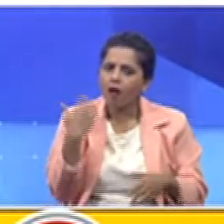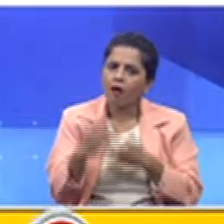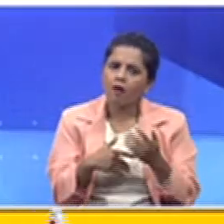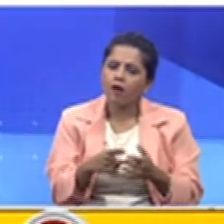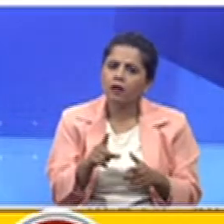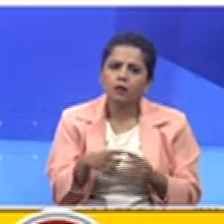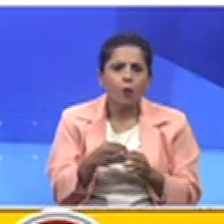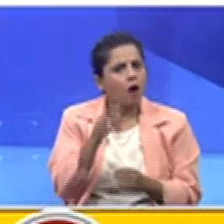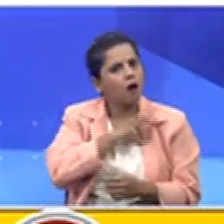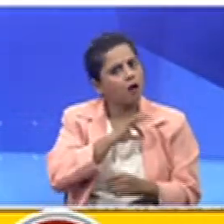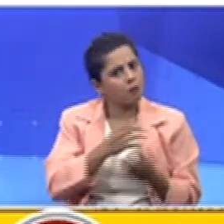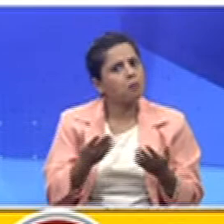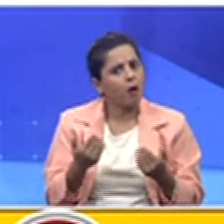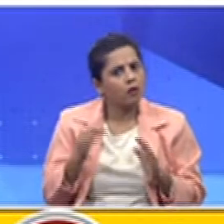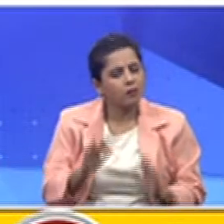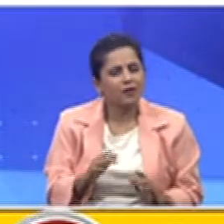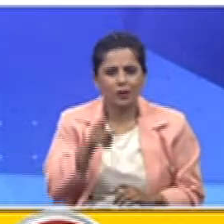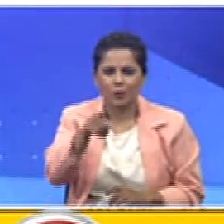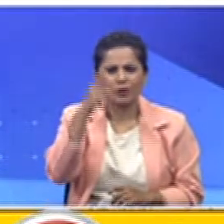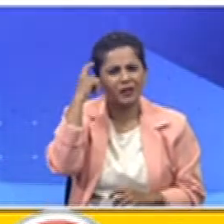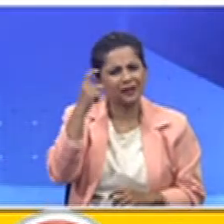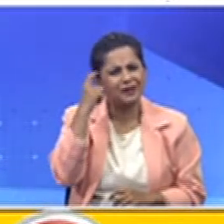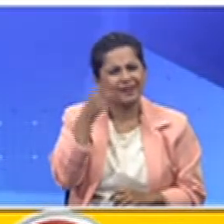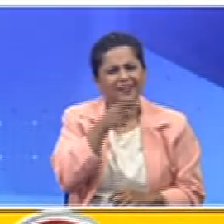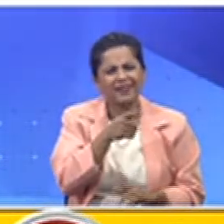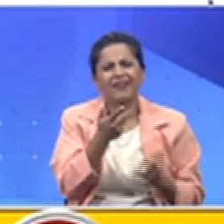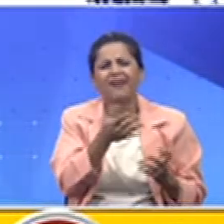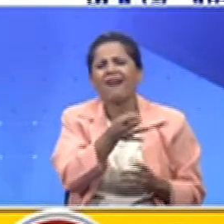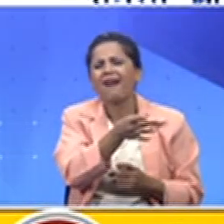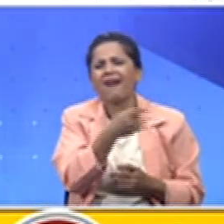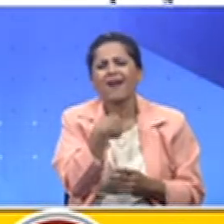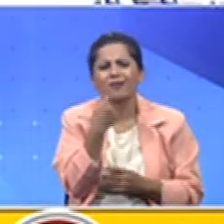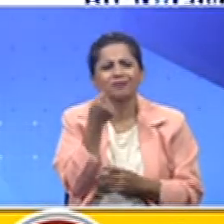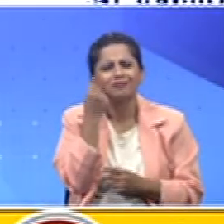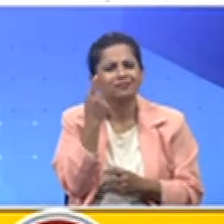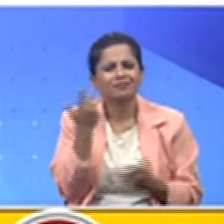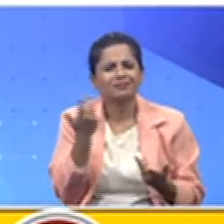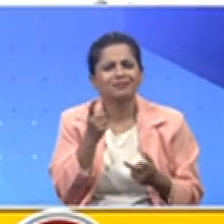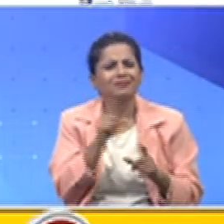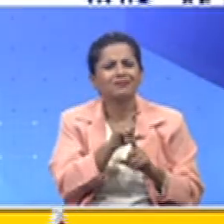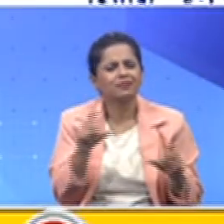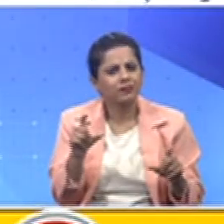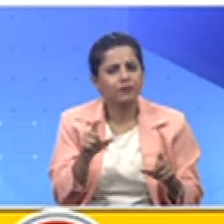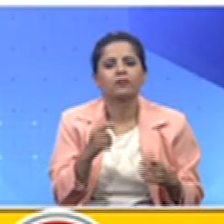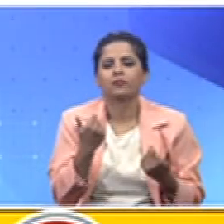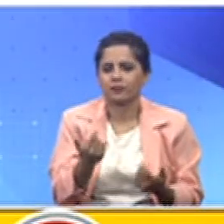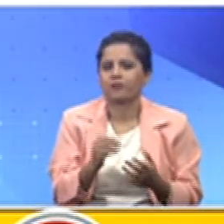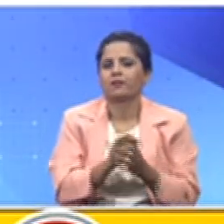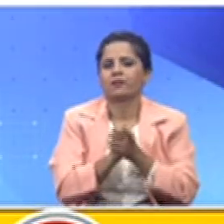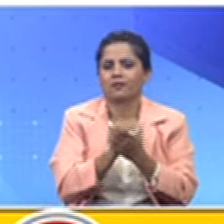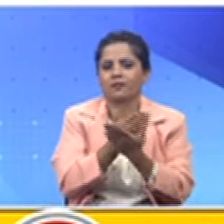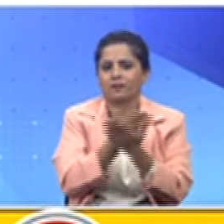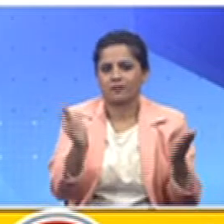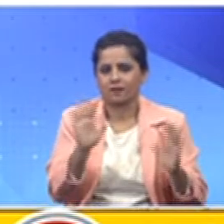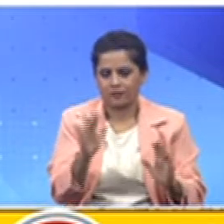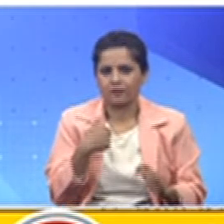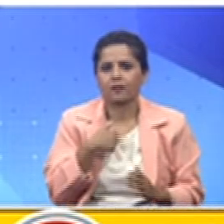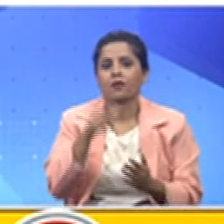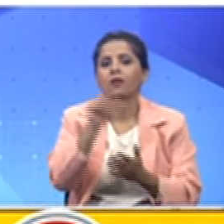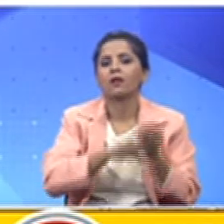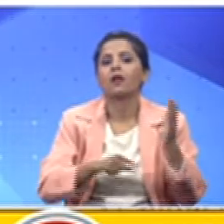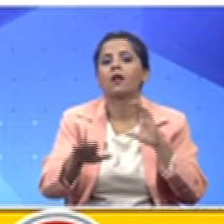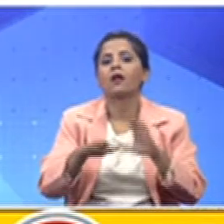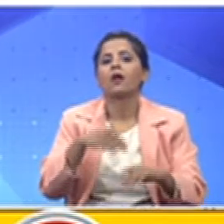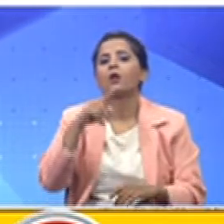आप सोच रहे होंगे कि यह पूरा माजरा है क्या? साथियों, तो मुझे ये पत्र लिखे